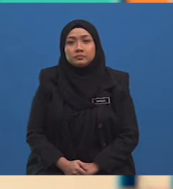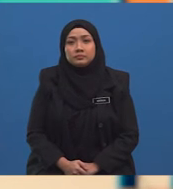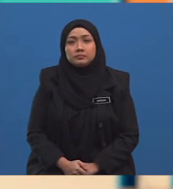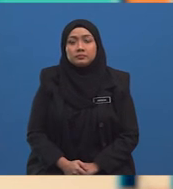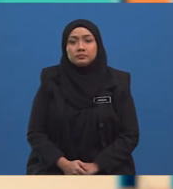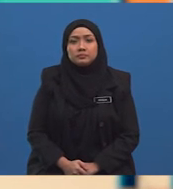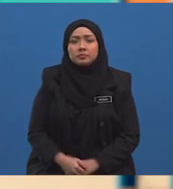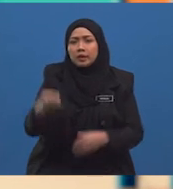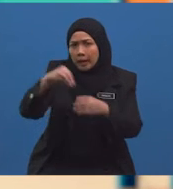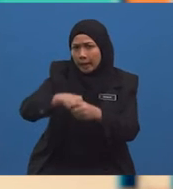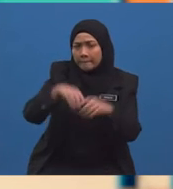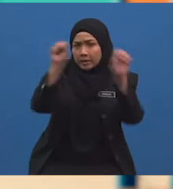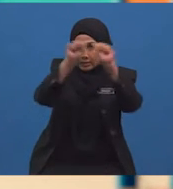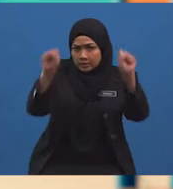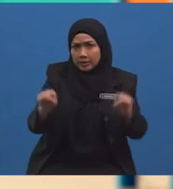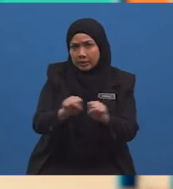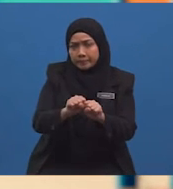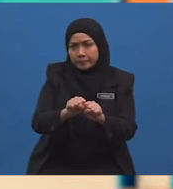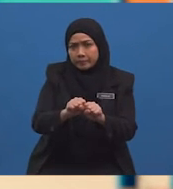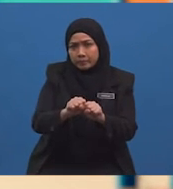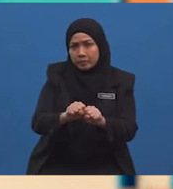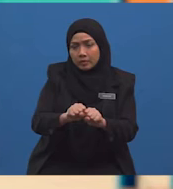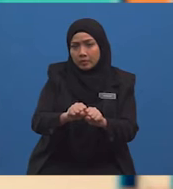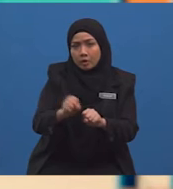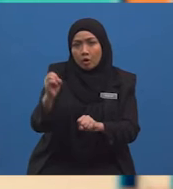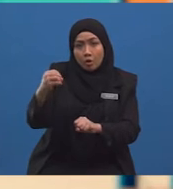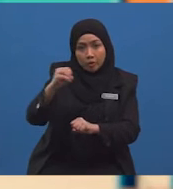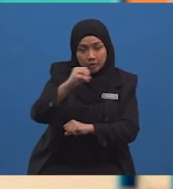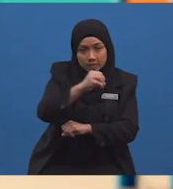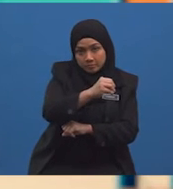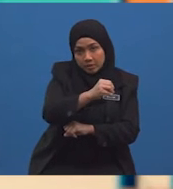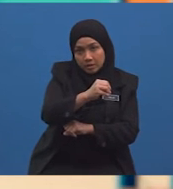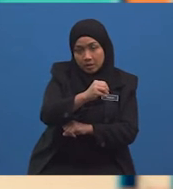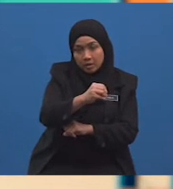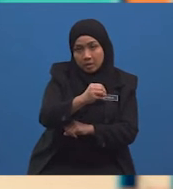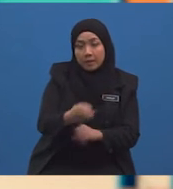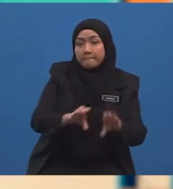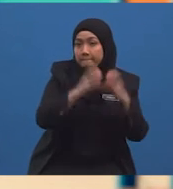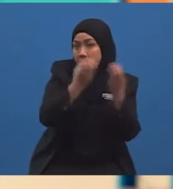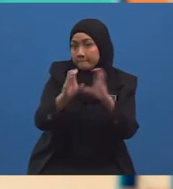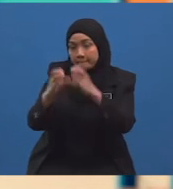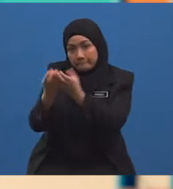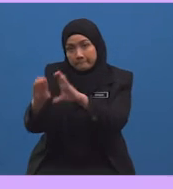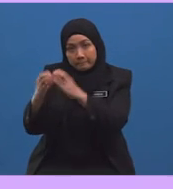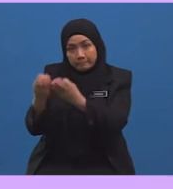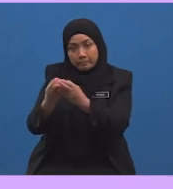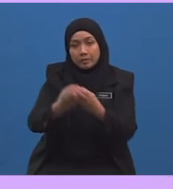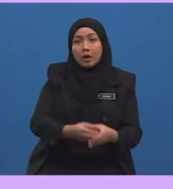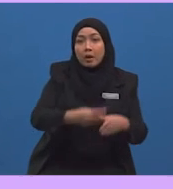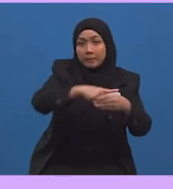Dalam suatu ekosistem, organisma boleh dikelaskan kepada pengeluar, pengguna dan pengurai.